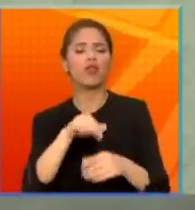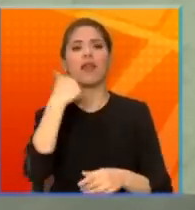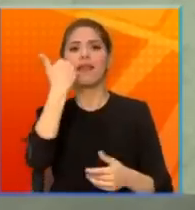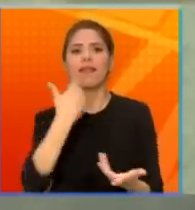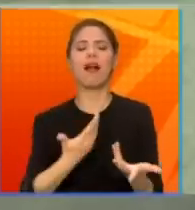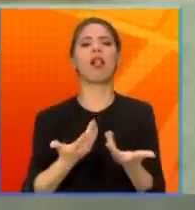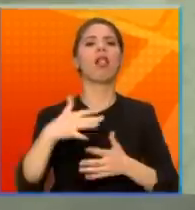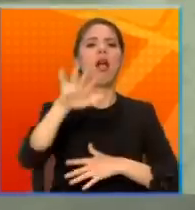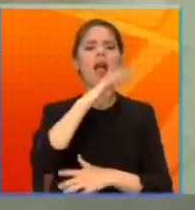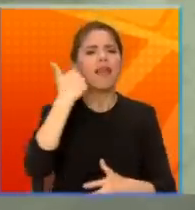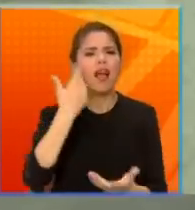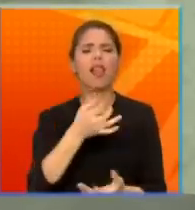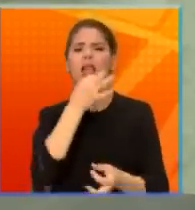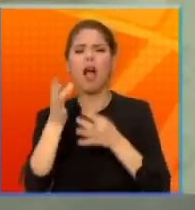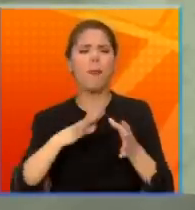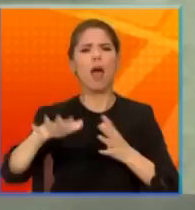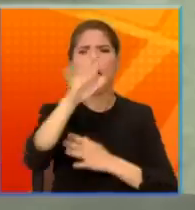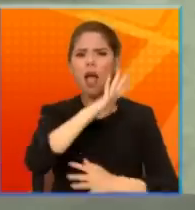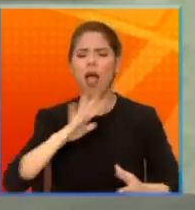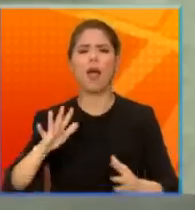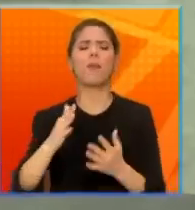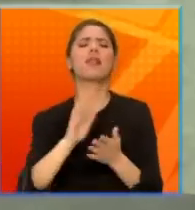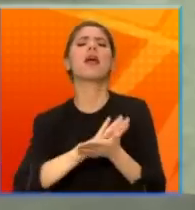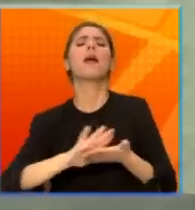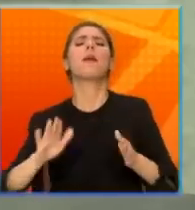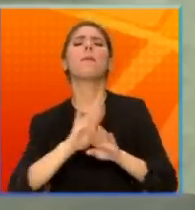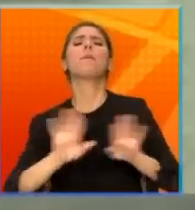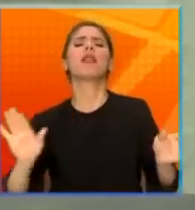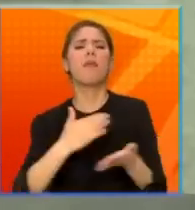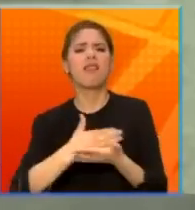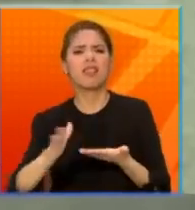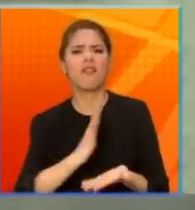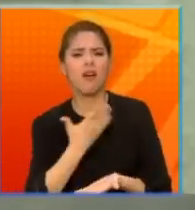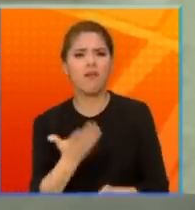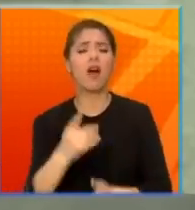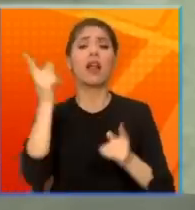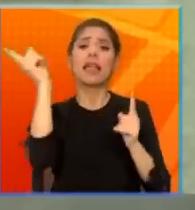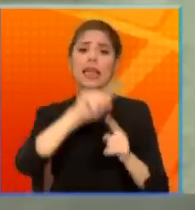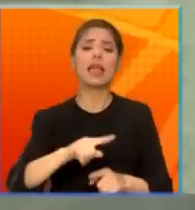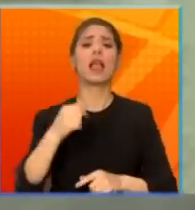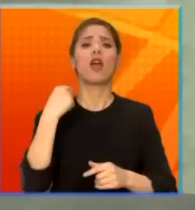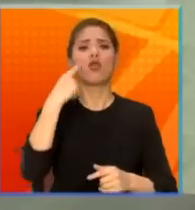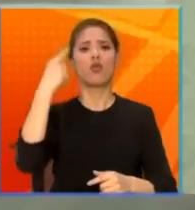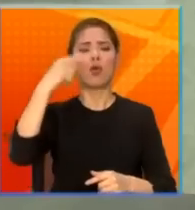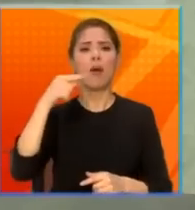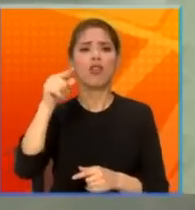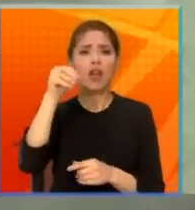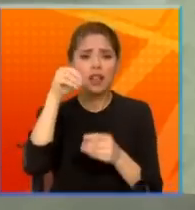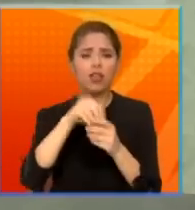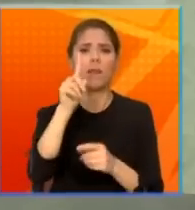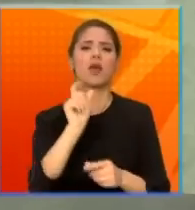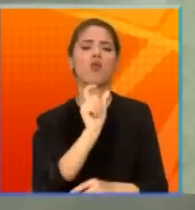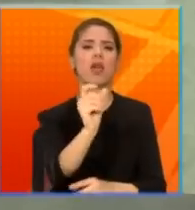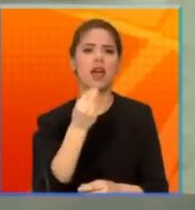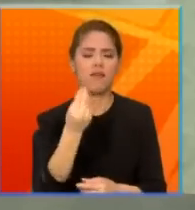komplonun, kehanetin, yalan yanlış haber bombardımanının da ardı arkası kesilmiyor. Yine Cumhurbaşkanlığından bir uyarı daha